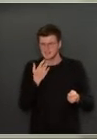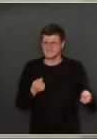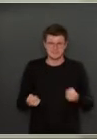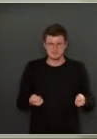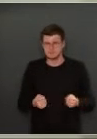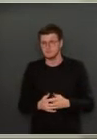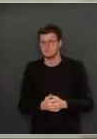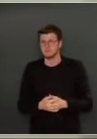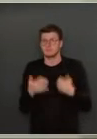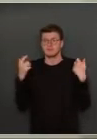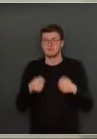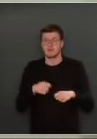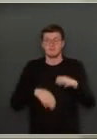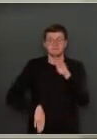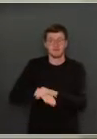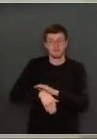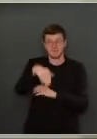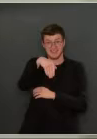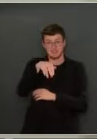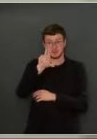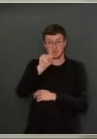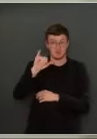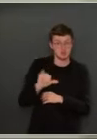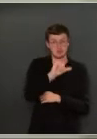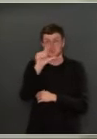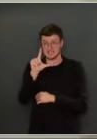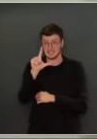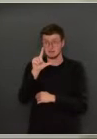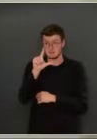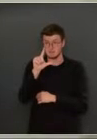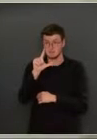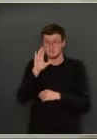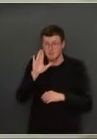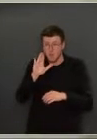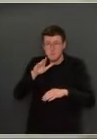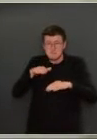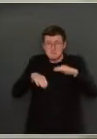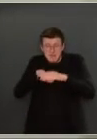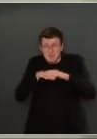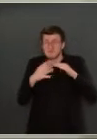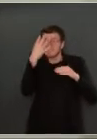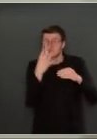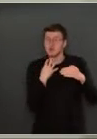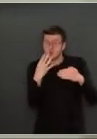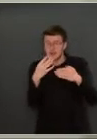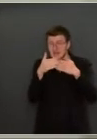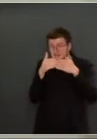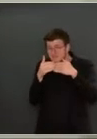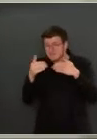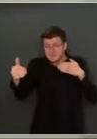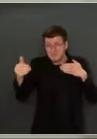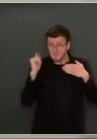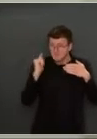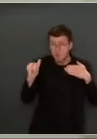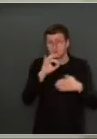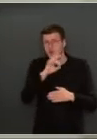Vanaf 29 juli en voor minstens 4 weken lang, dus tot eind augustus,